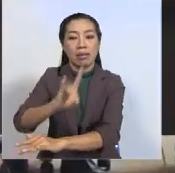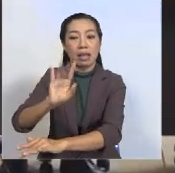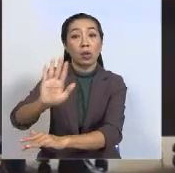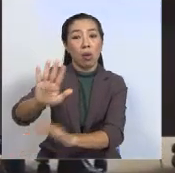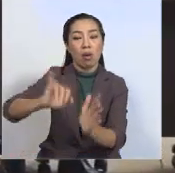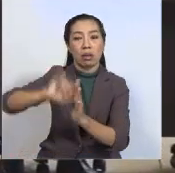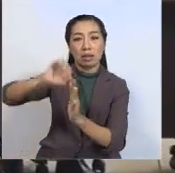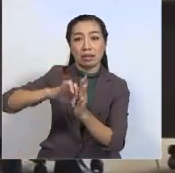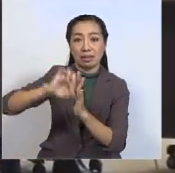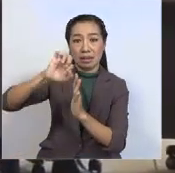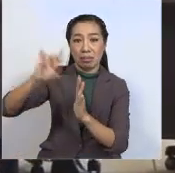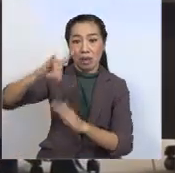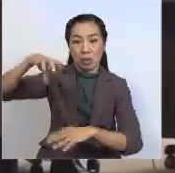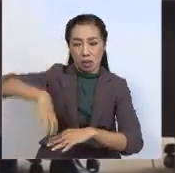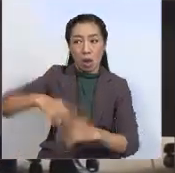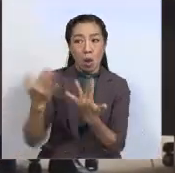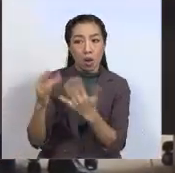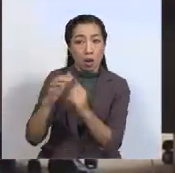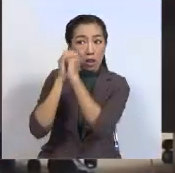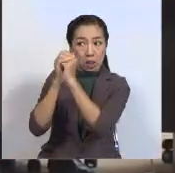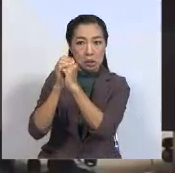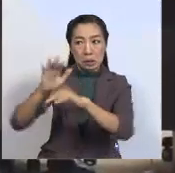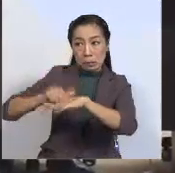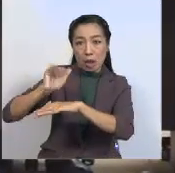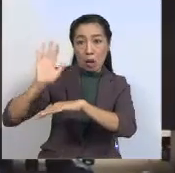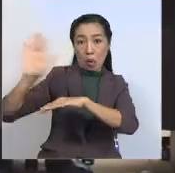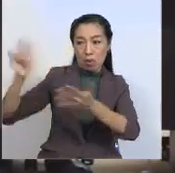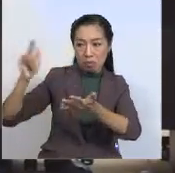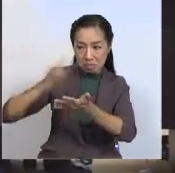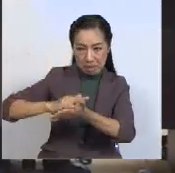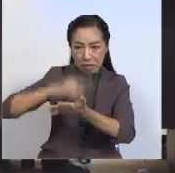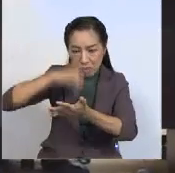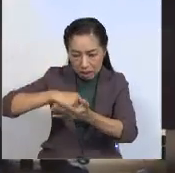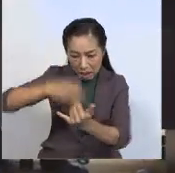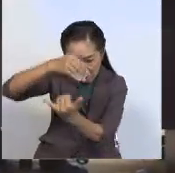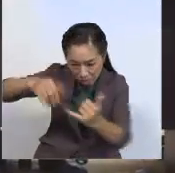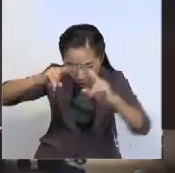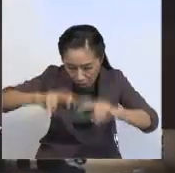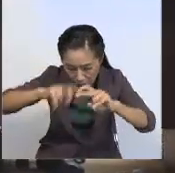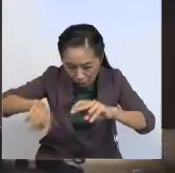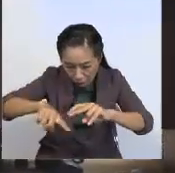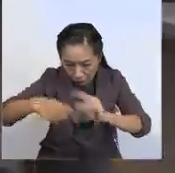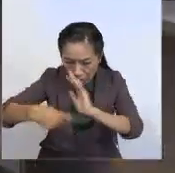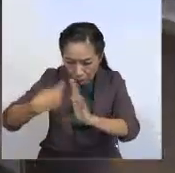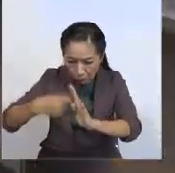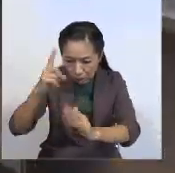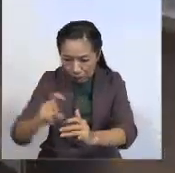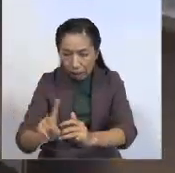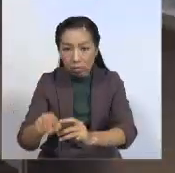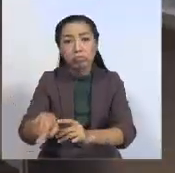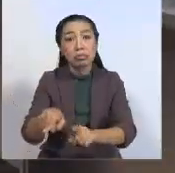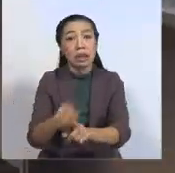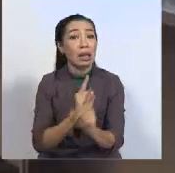วนสัตว์เชียงใหม่เพื่อรอผู้เชี่ยวชาญจากจีนมาดำเนินการผ่าพิสูจน์หาสาเหตุการตายเพื่อให้เป็นไปตามบันทึกข้อตกลงระหว่างไทย